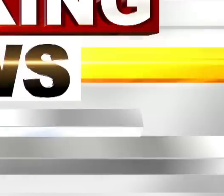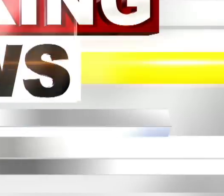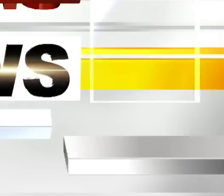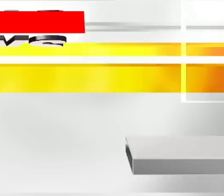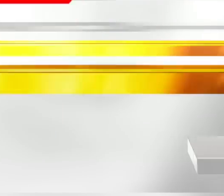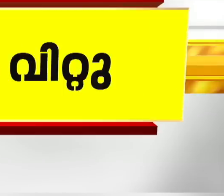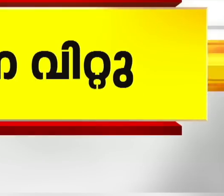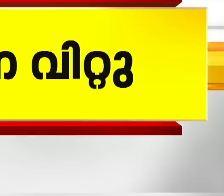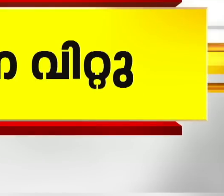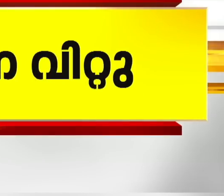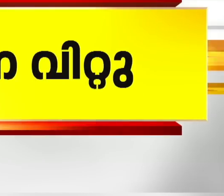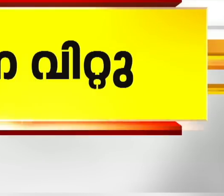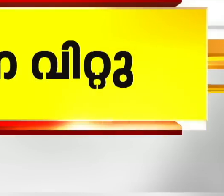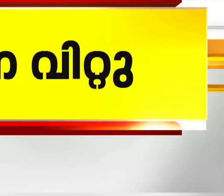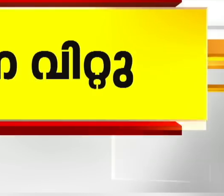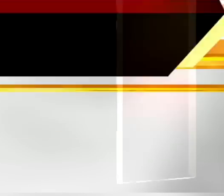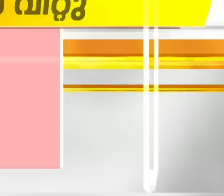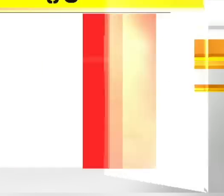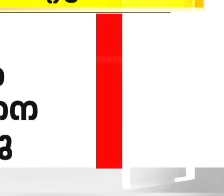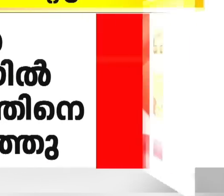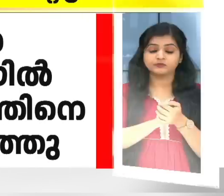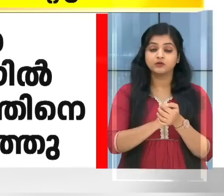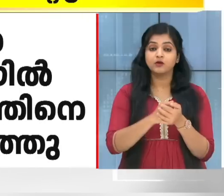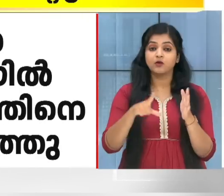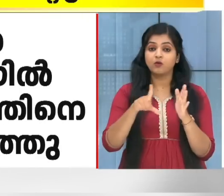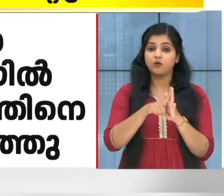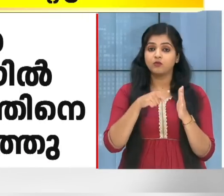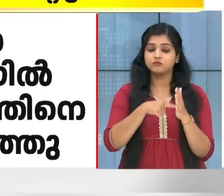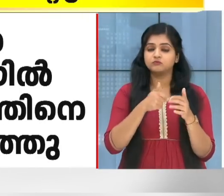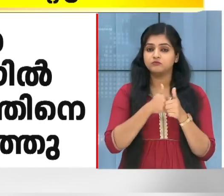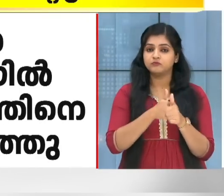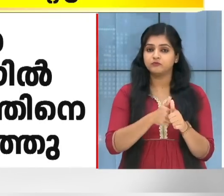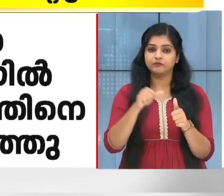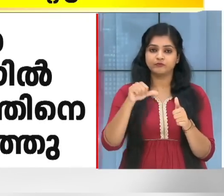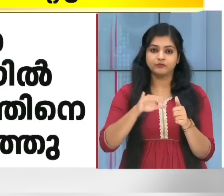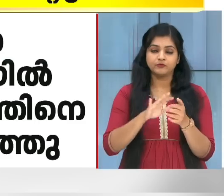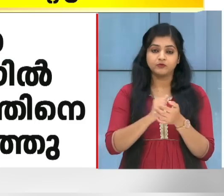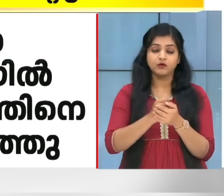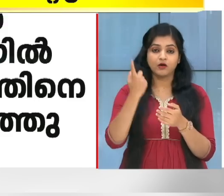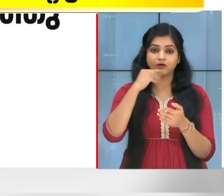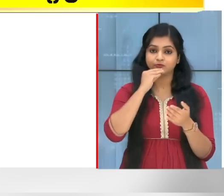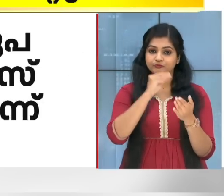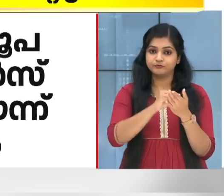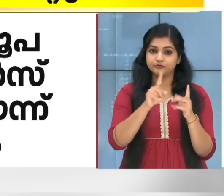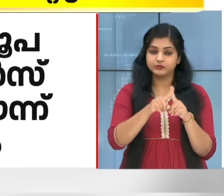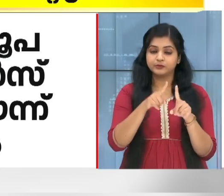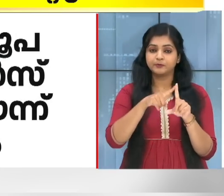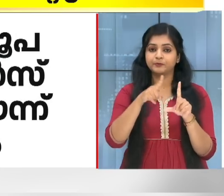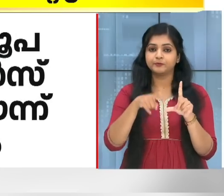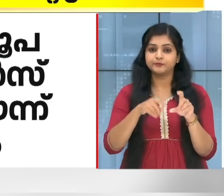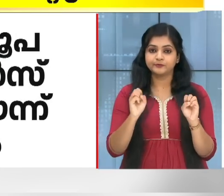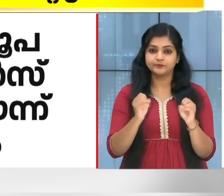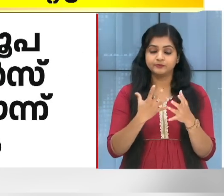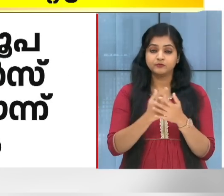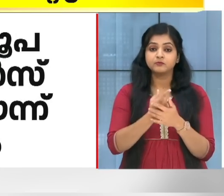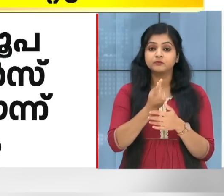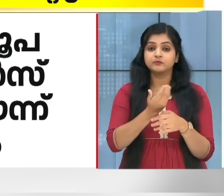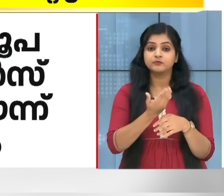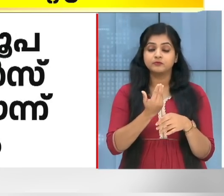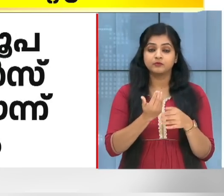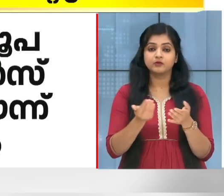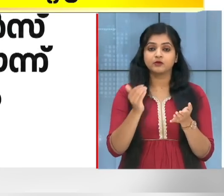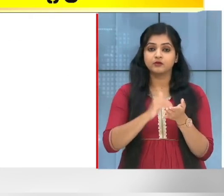അതൊരു നിയമപരമായിട്ടുള്ള സാധ്യതയുള്ള കാര്യമല്ല. അതുകൊണ്ട് തന്നെ മുൻധാരണ പ്രകാരം ഗർഭം ധരിക്കുന്നു. ആ ഗർഭം ധരിച്ച ശേഷം പണം ആവശ്യപ്പെട്ടുകൊണ്ട് അല്ലെങ്കിൽ